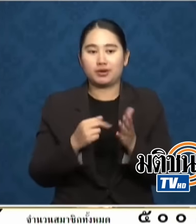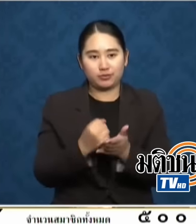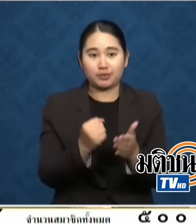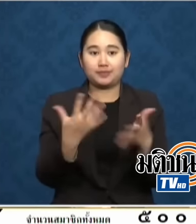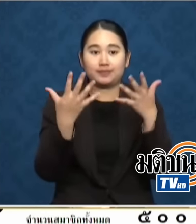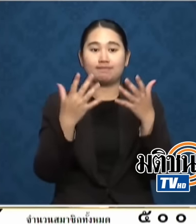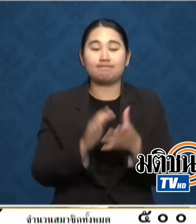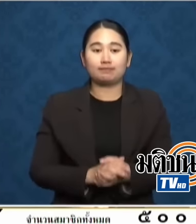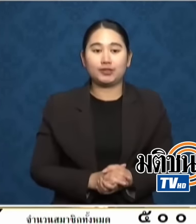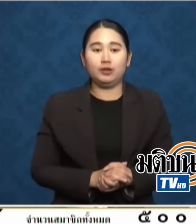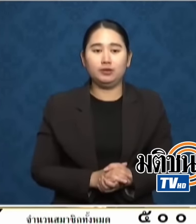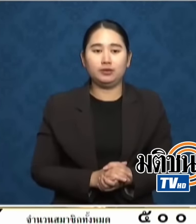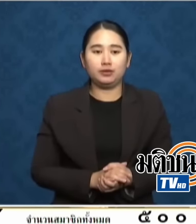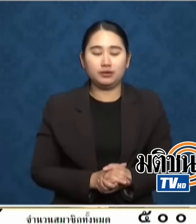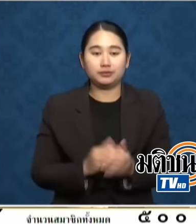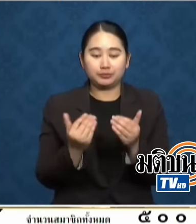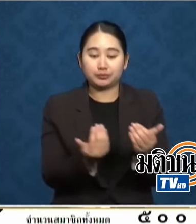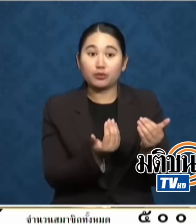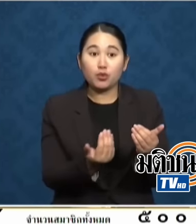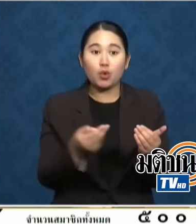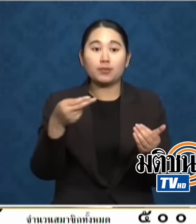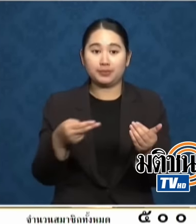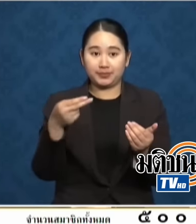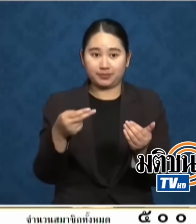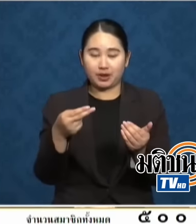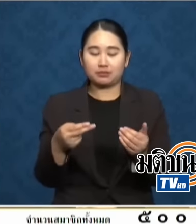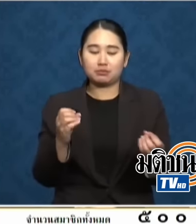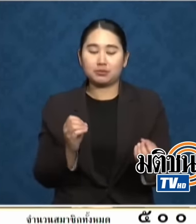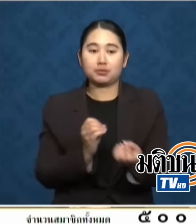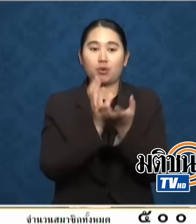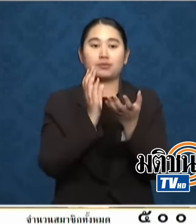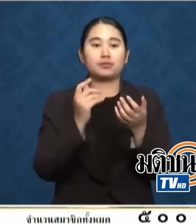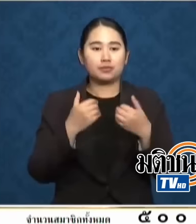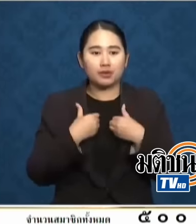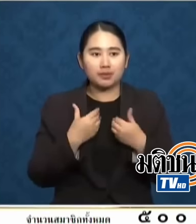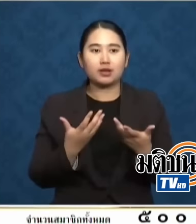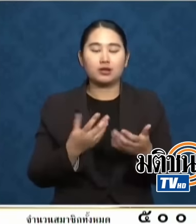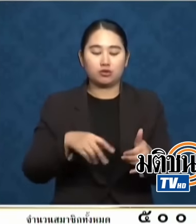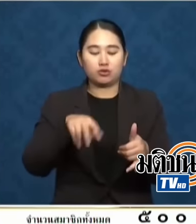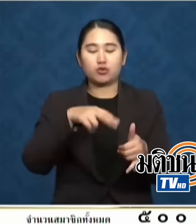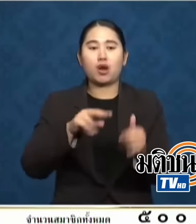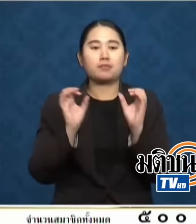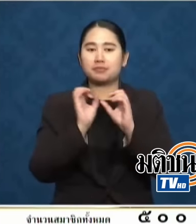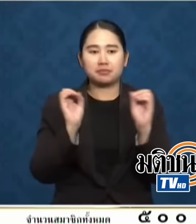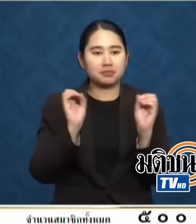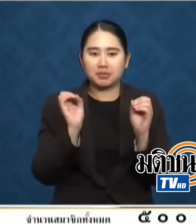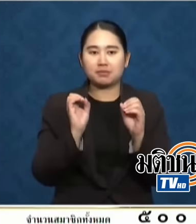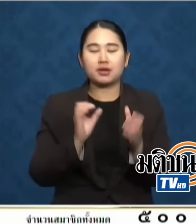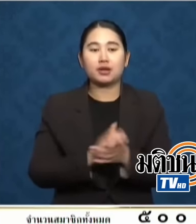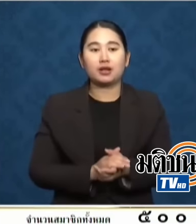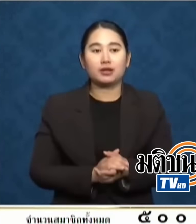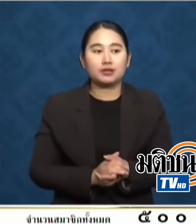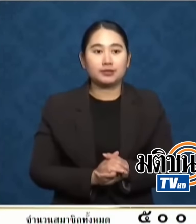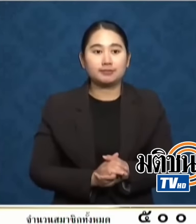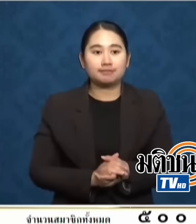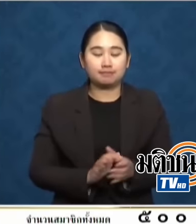ยาลูกหลานเจ้าหน้าที่ได้รับผลกระทบไม่ได้รับการดูแลอย่างเพียงพอสภ